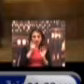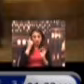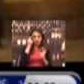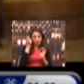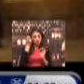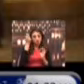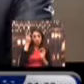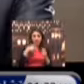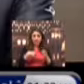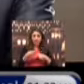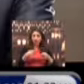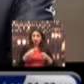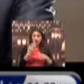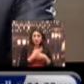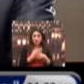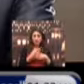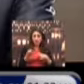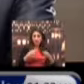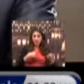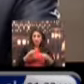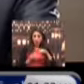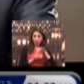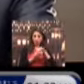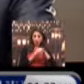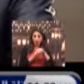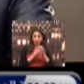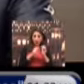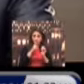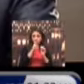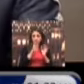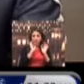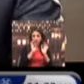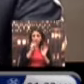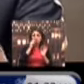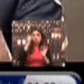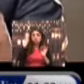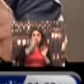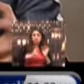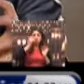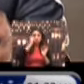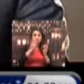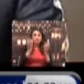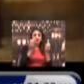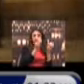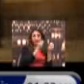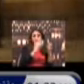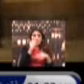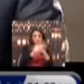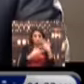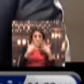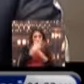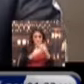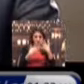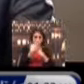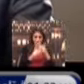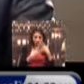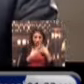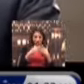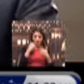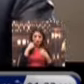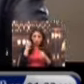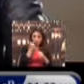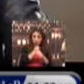هتخش تجارة؟ ما هو انا في مصر في رجال اعمال بيقوموا بمصانع معينة. ماشي. حضرتك